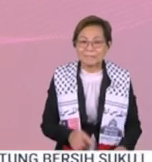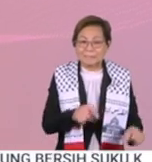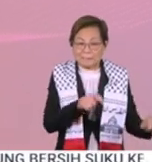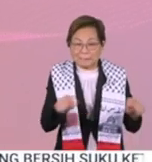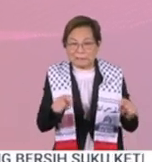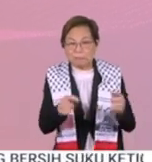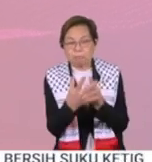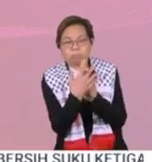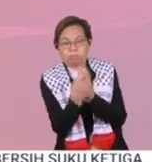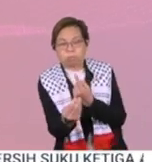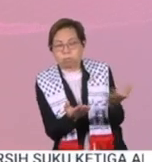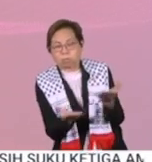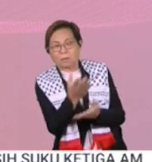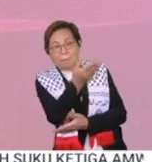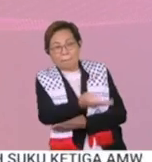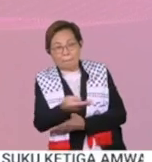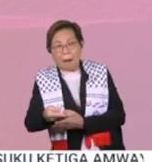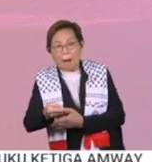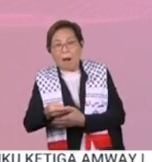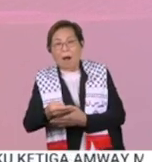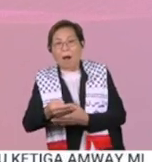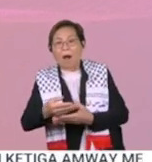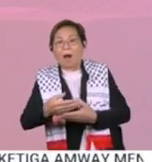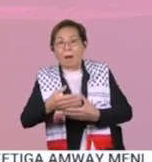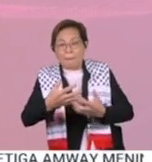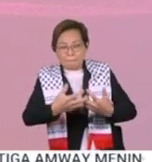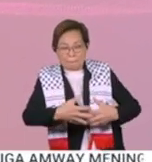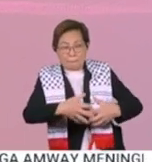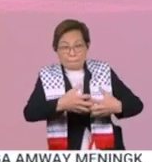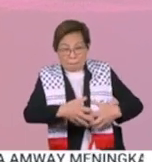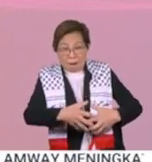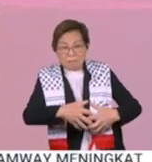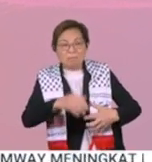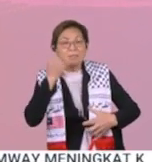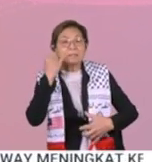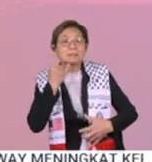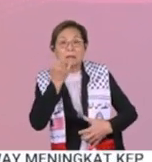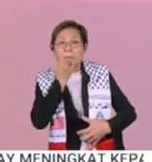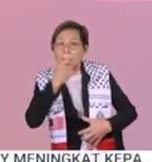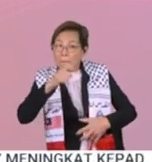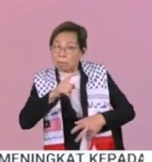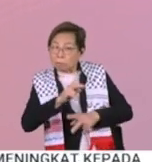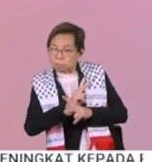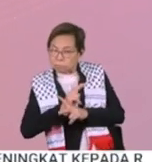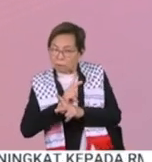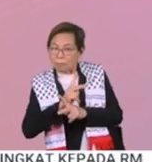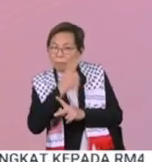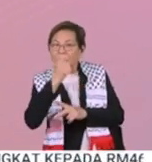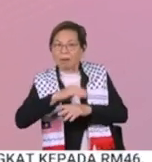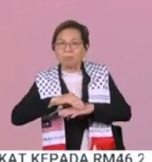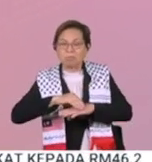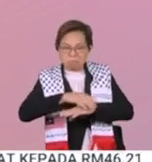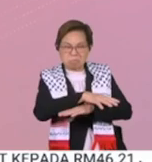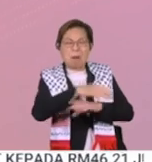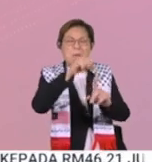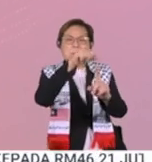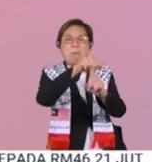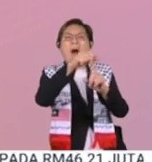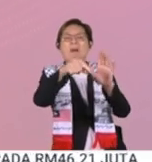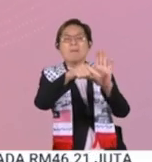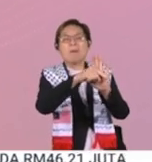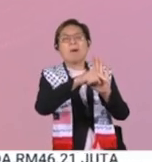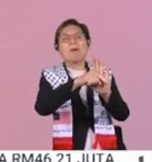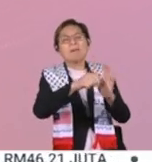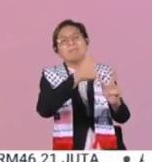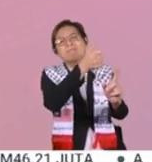Tindakan memboikot perkhidmatan dan produk keluaran Israel perlu berpada-pada agar tidak mendatangkan impak negatif kepada diri sendiri maupun institusi